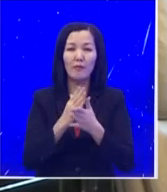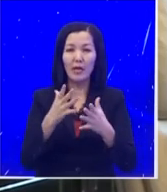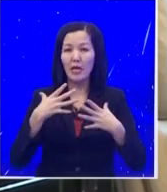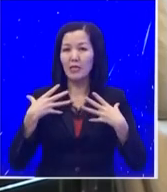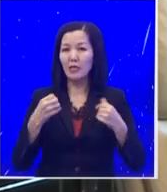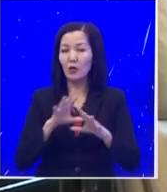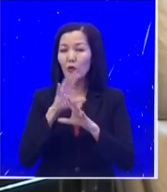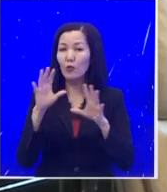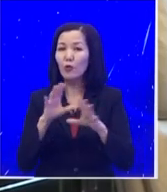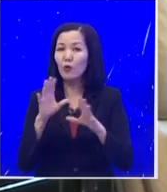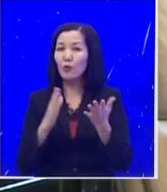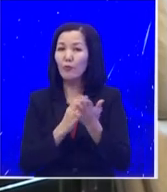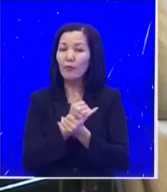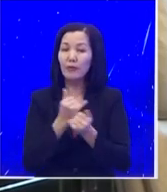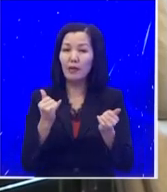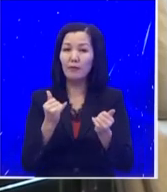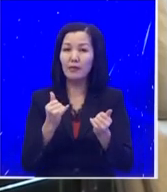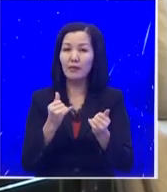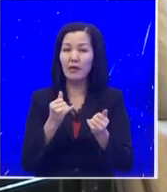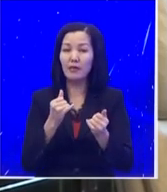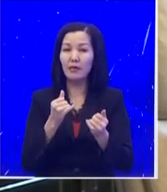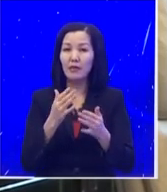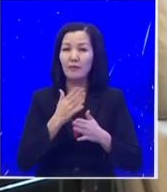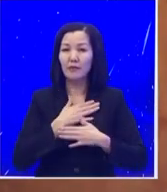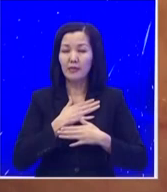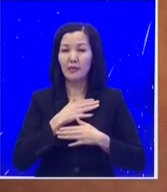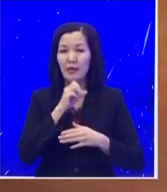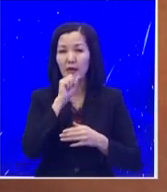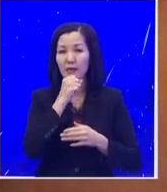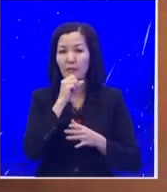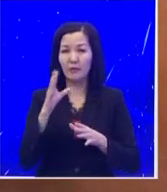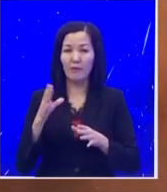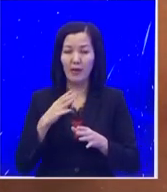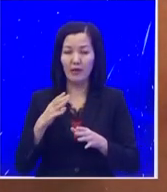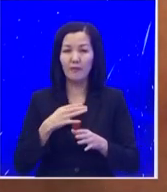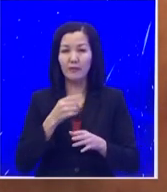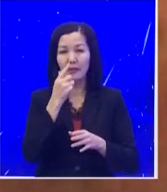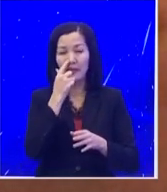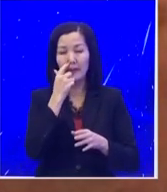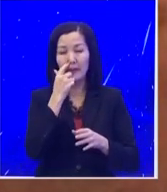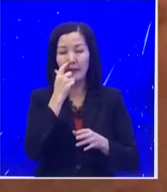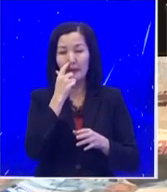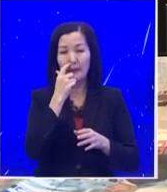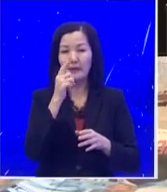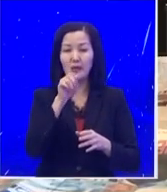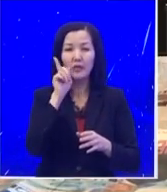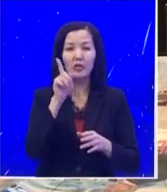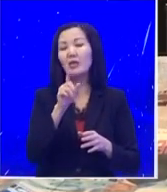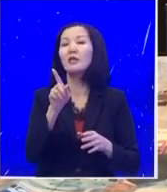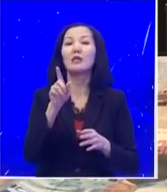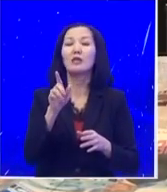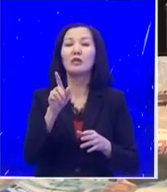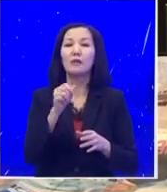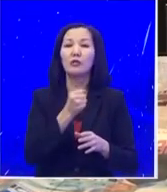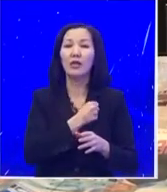денсаулығын күтіп, баптауға тырысамыз. Қартымыз қазынамыз. Қан майданда қайрат көрсеткен кешегі боз баланың ерік-жігері